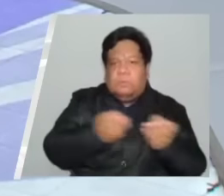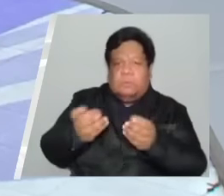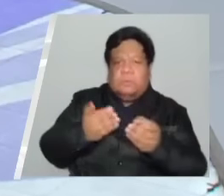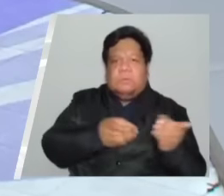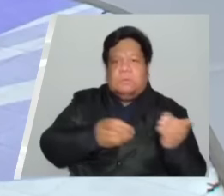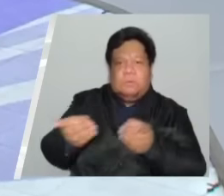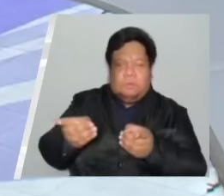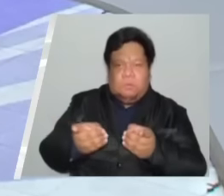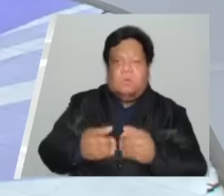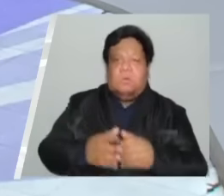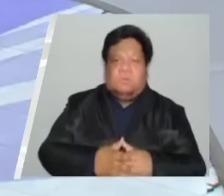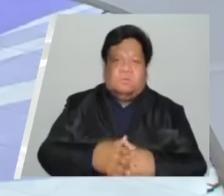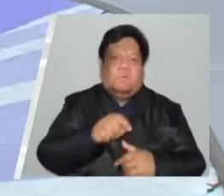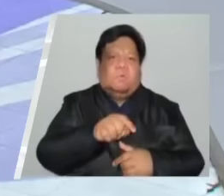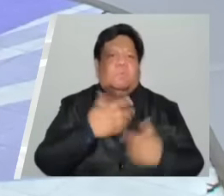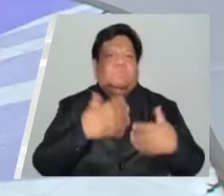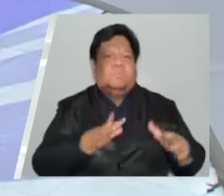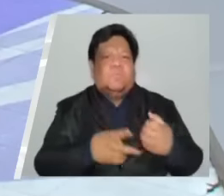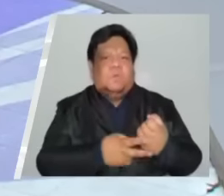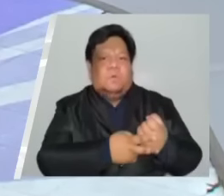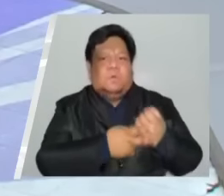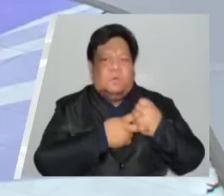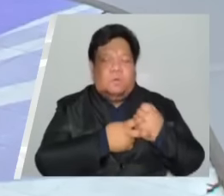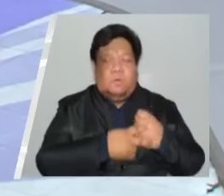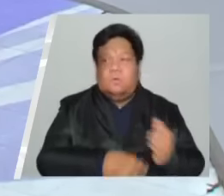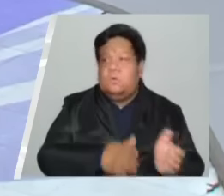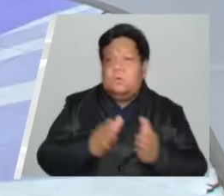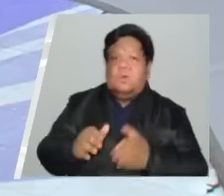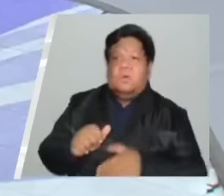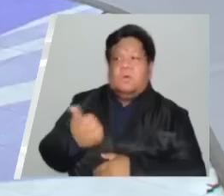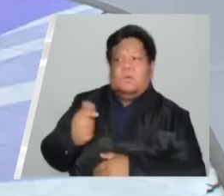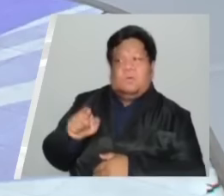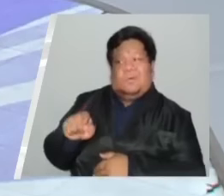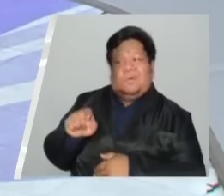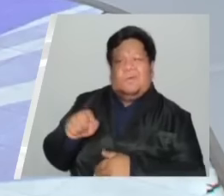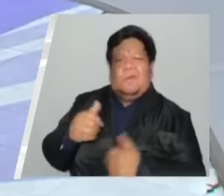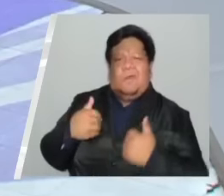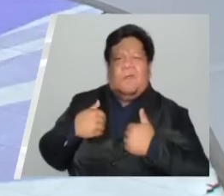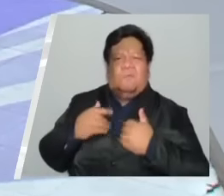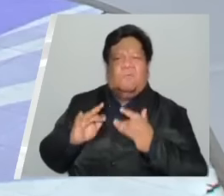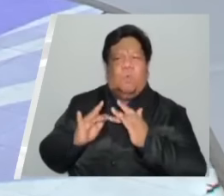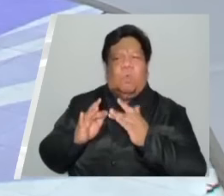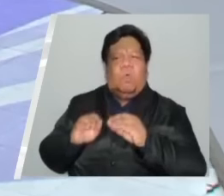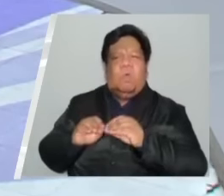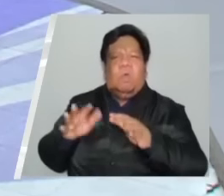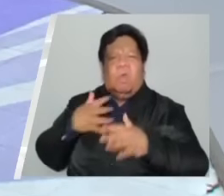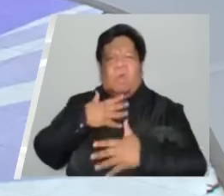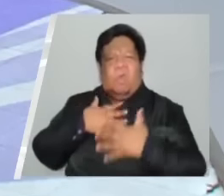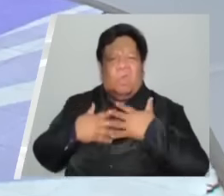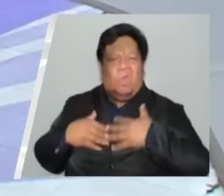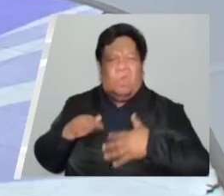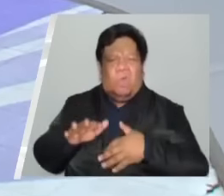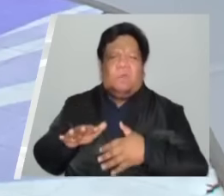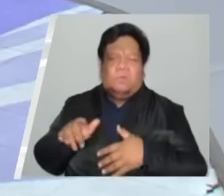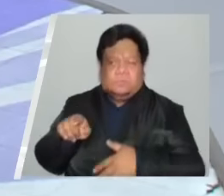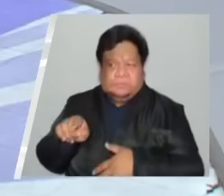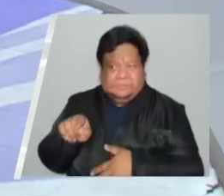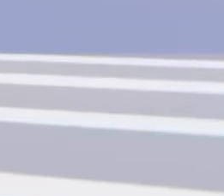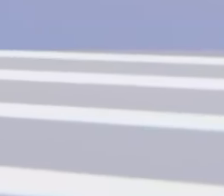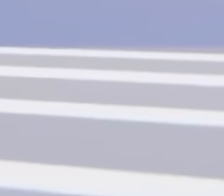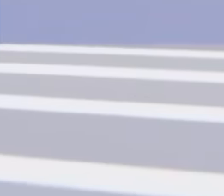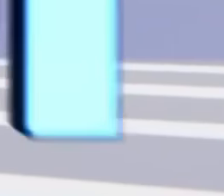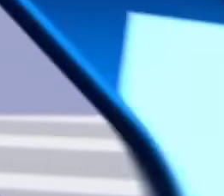isang sanggol ang sinagip mula sa online kalaswaan. Saksi, si Femari Dumabok ng GMA Regional